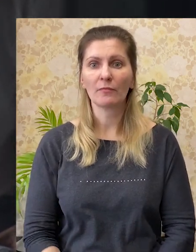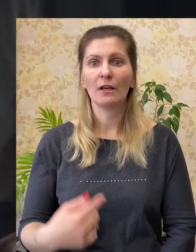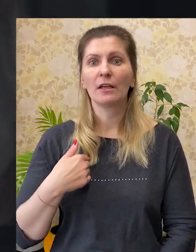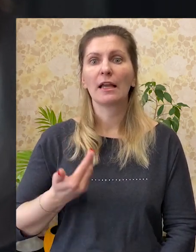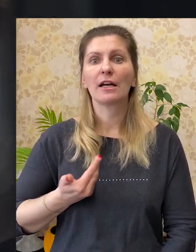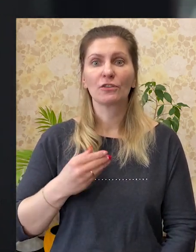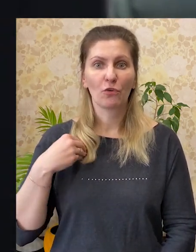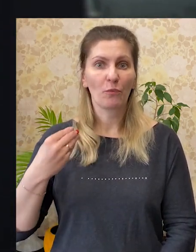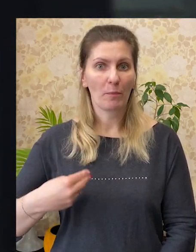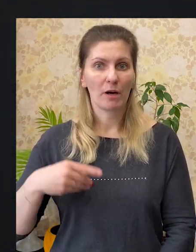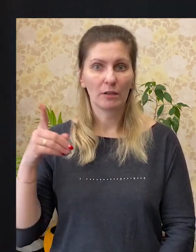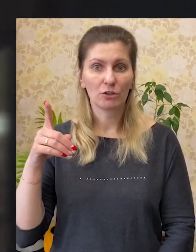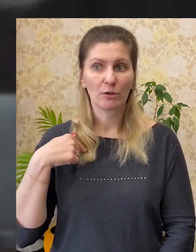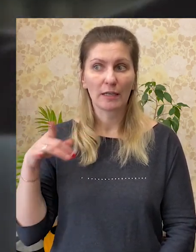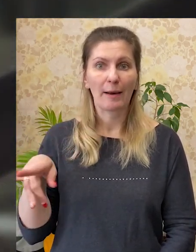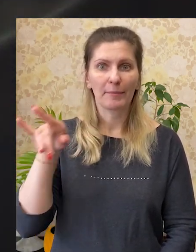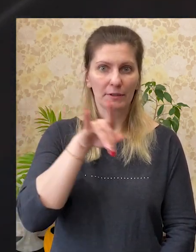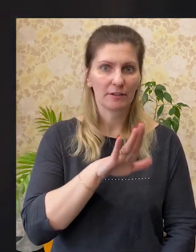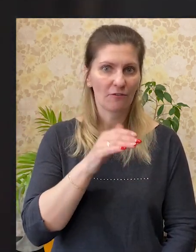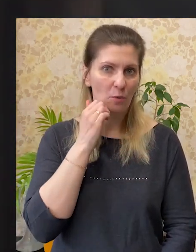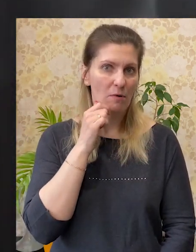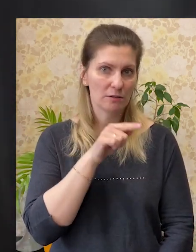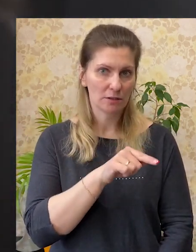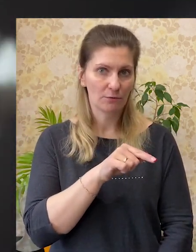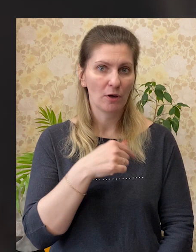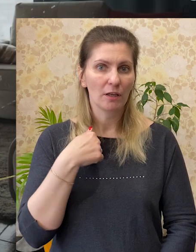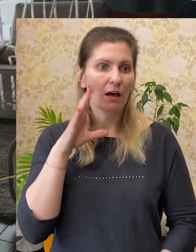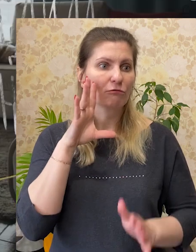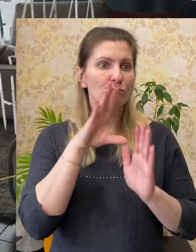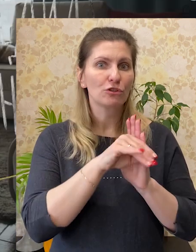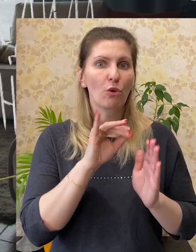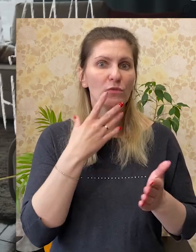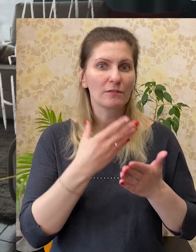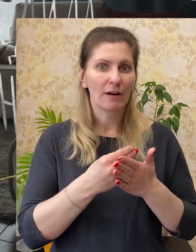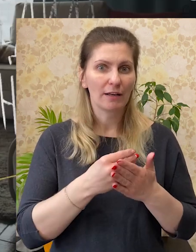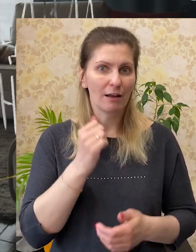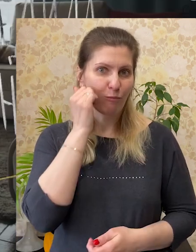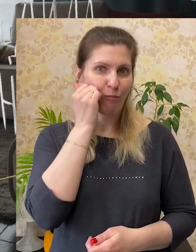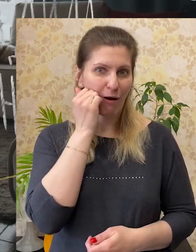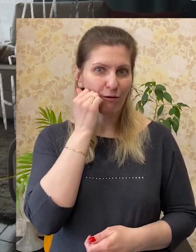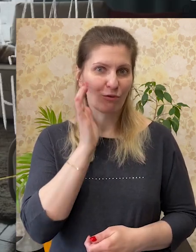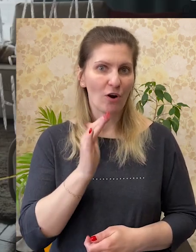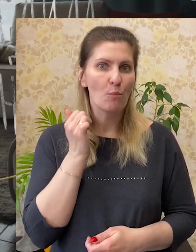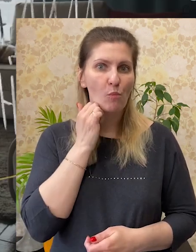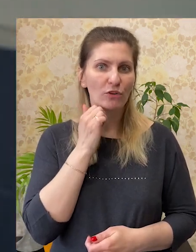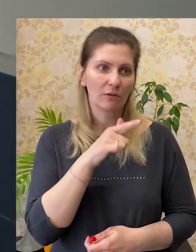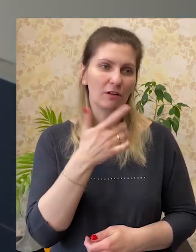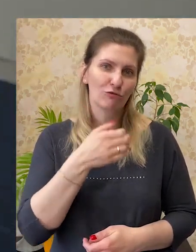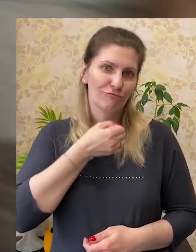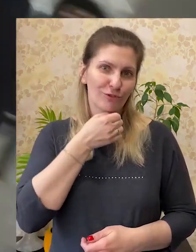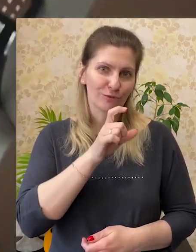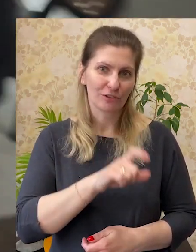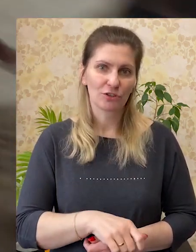Я живу в Париже, и откуда я прилетела в Москву. Я оставалась со своей бабушкой в Москве, и она пожилой человек.